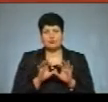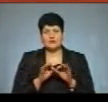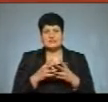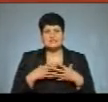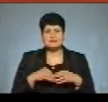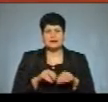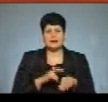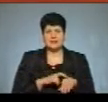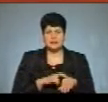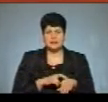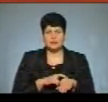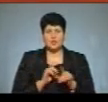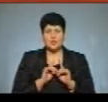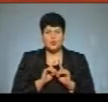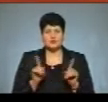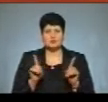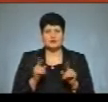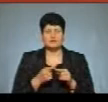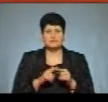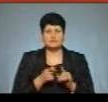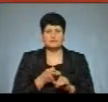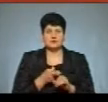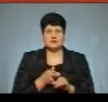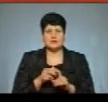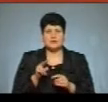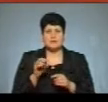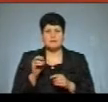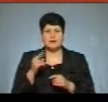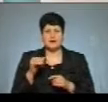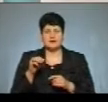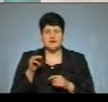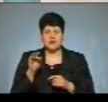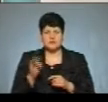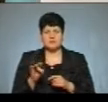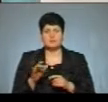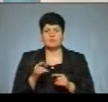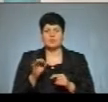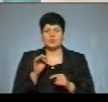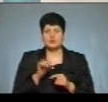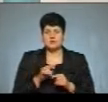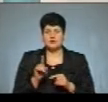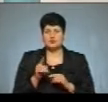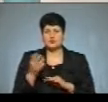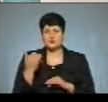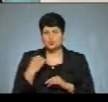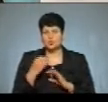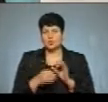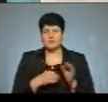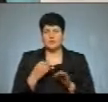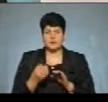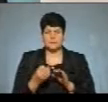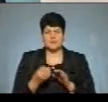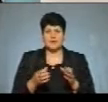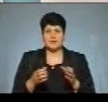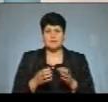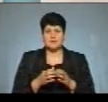сімейного лікаря, особливо це стосується педіатрів, про те, що, припустимо, минулої доби